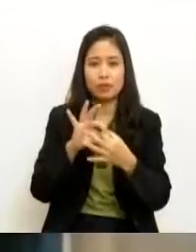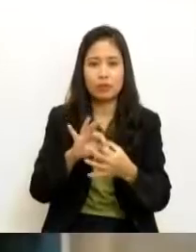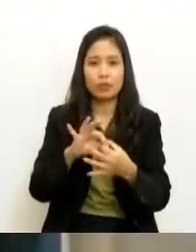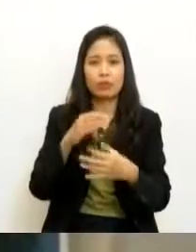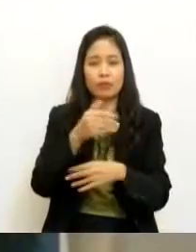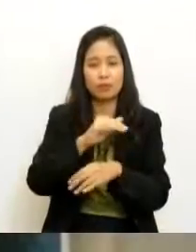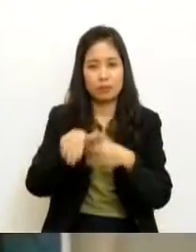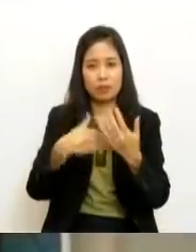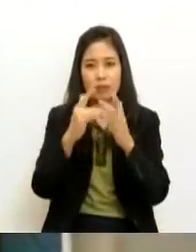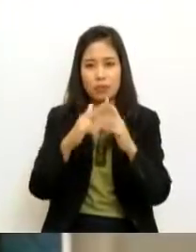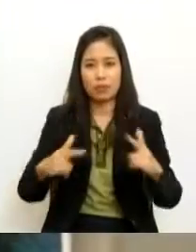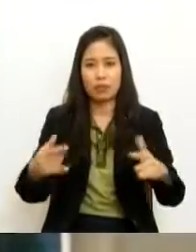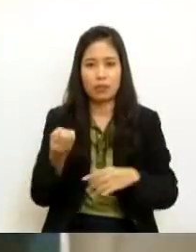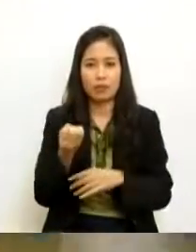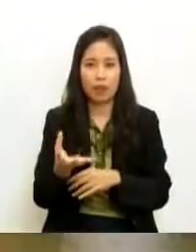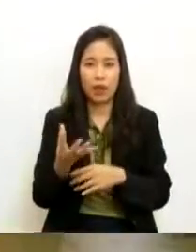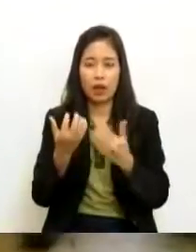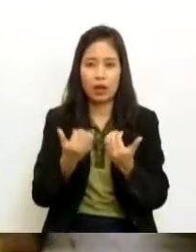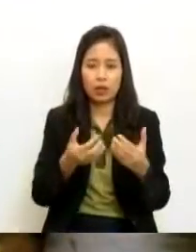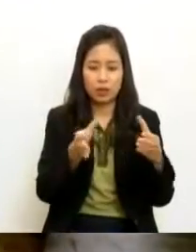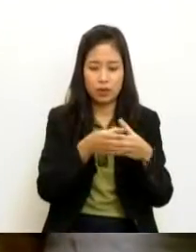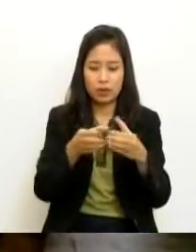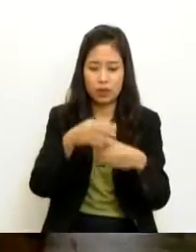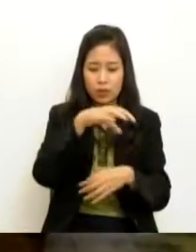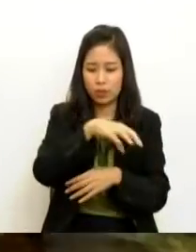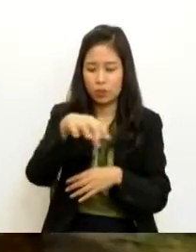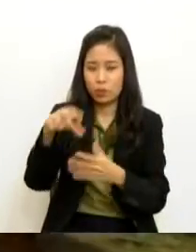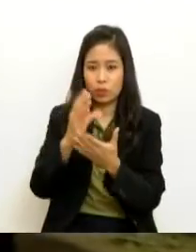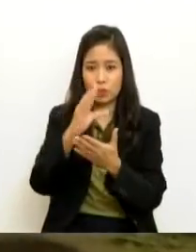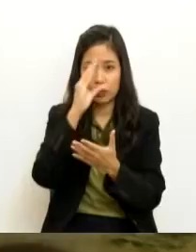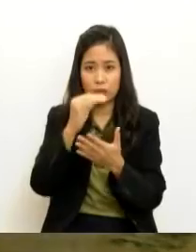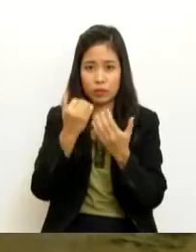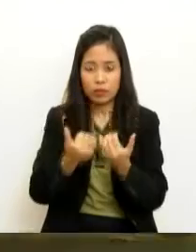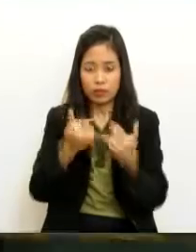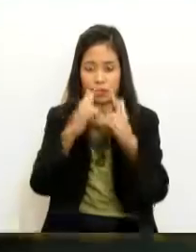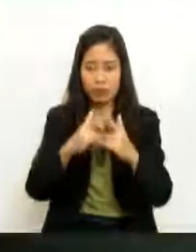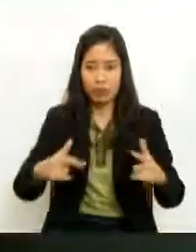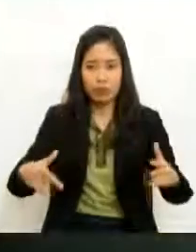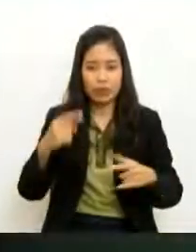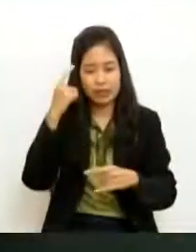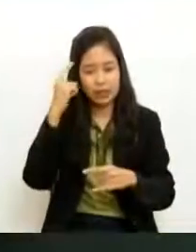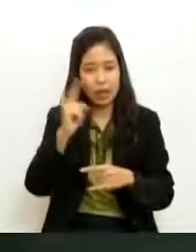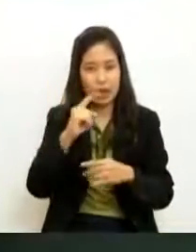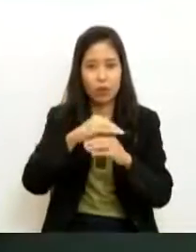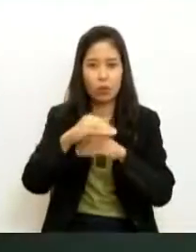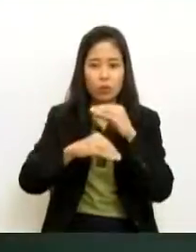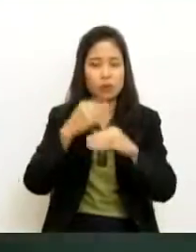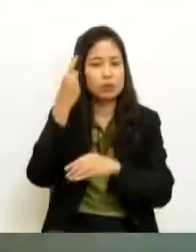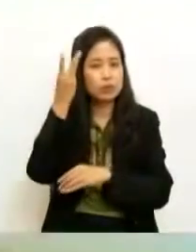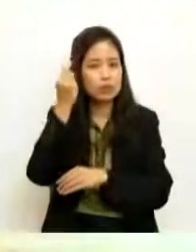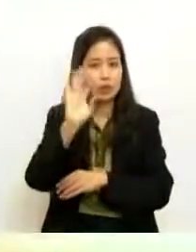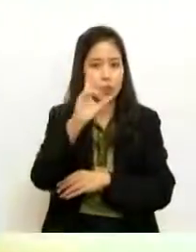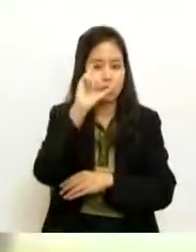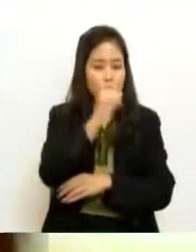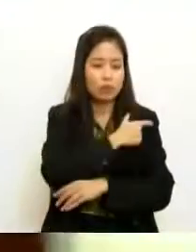ากหลายโครงการในศูนย์การเรียนรู้ที่นี่ล้วนเป็นโครงการที่เกิดมาจากพระราชดำริของในหลวงรัชกาลที่